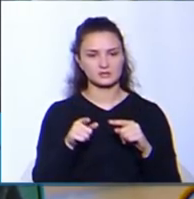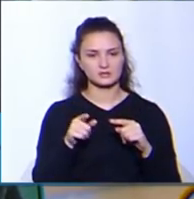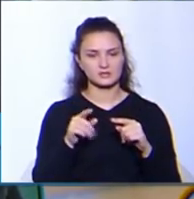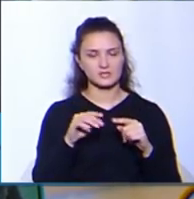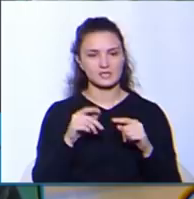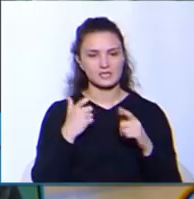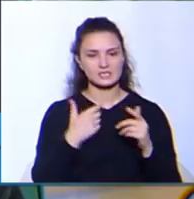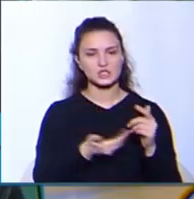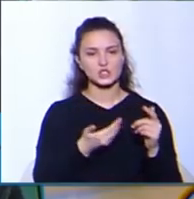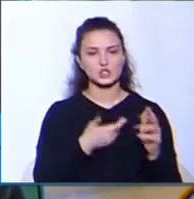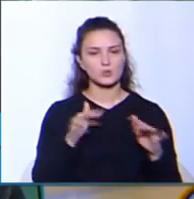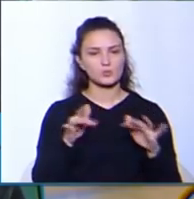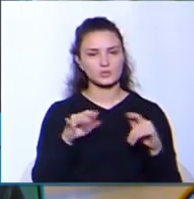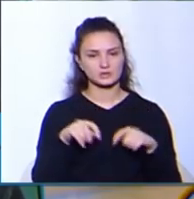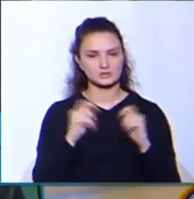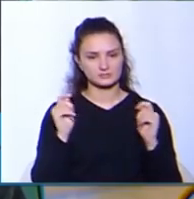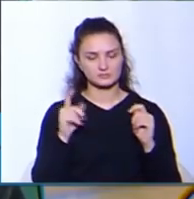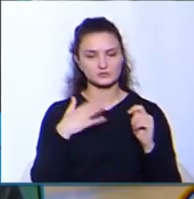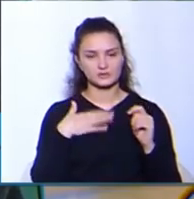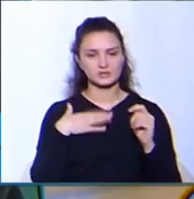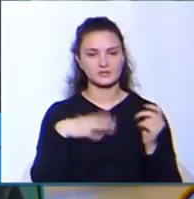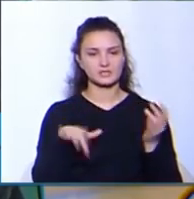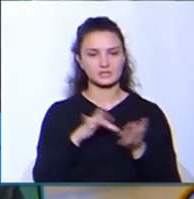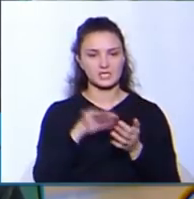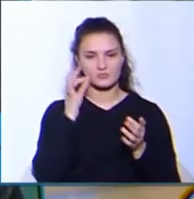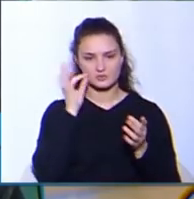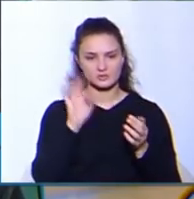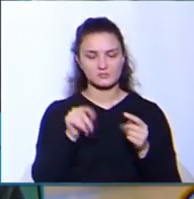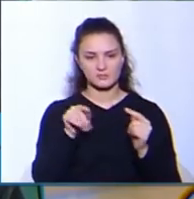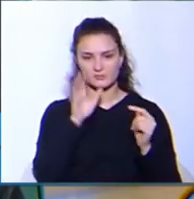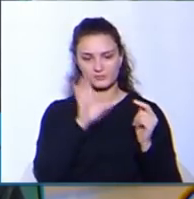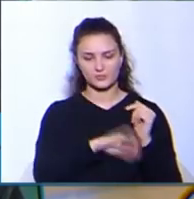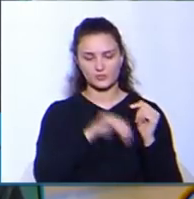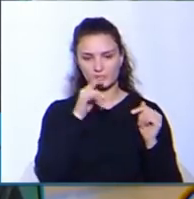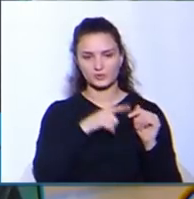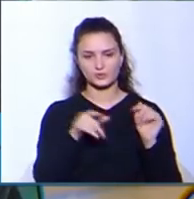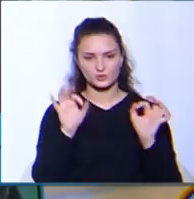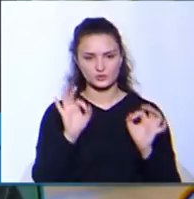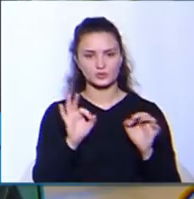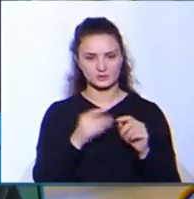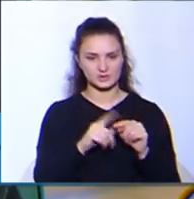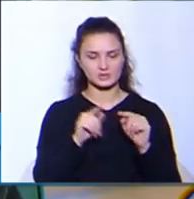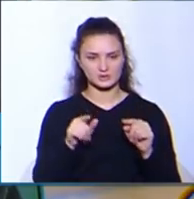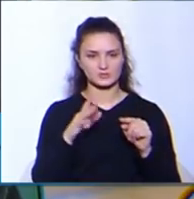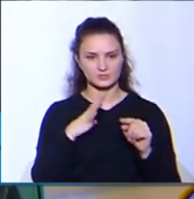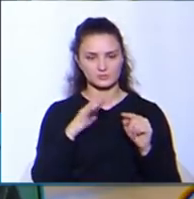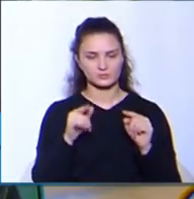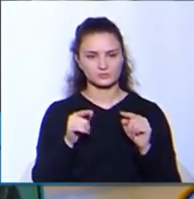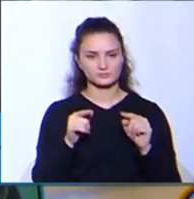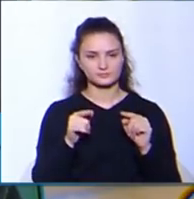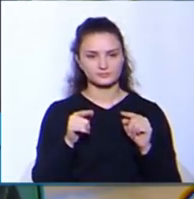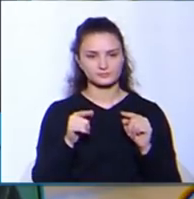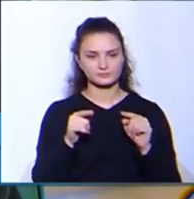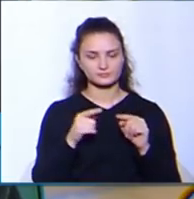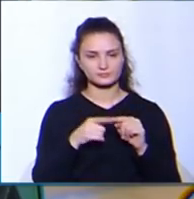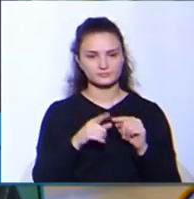ფუნქციის დეკომპენსირებას. დღევანდელი ჩვენი ქვეყნის გამოცდილებიდან გამომდინარე, ამ ბოლო პერიოდში სწორედ ეს გამოიხატება ცნობიერების ღრმა დეფიციტით,